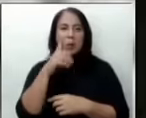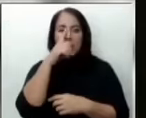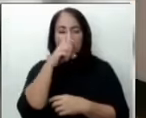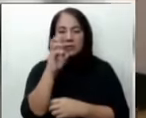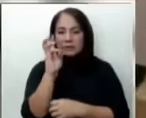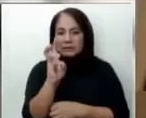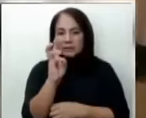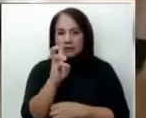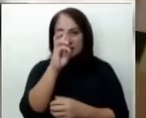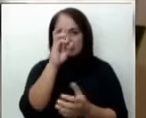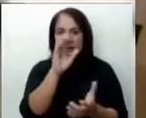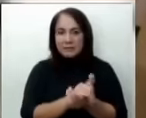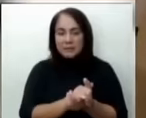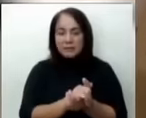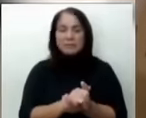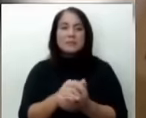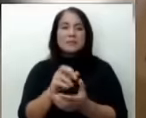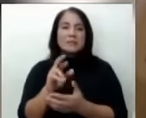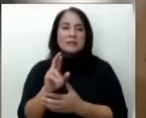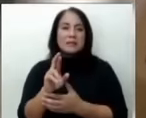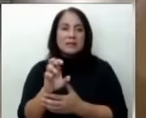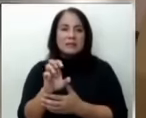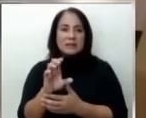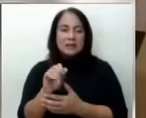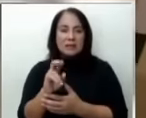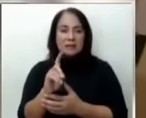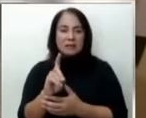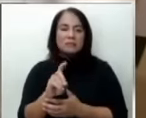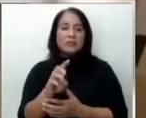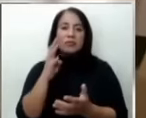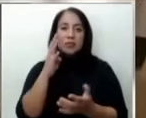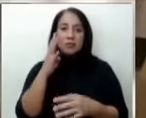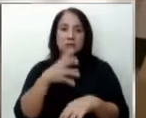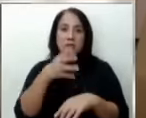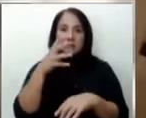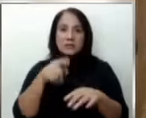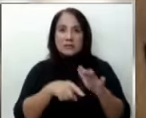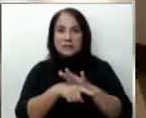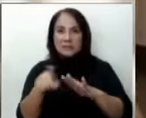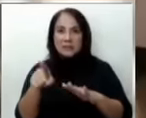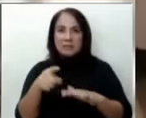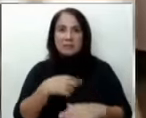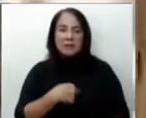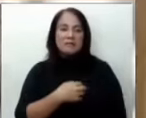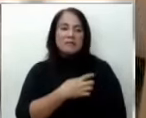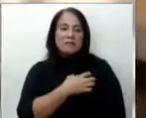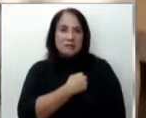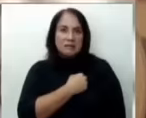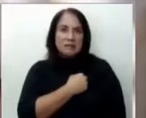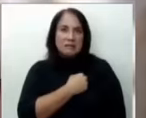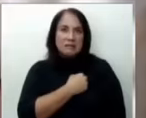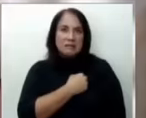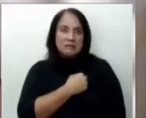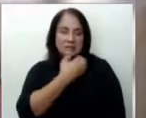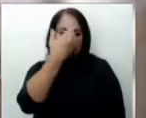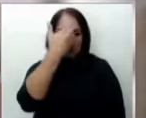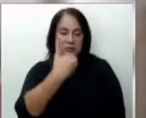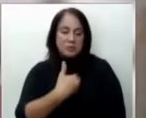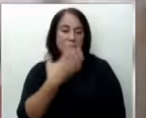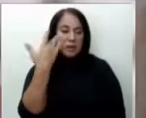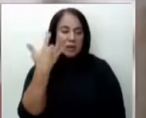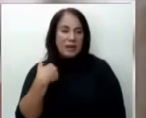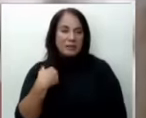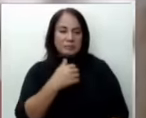asawang si Ricarte, 4 na beses daw tumakas. Pero dahil sa stroke, hirap daw talaga ito lalo't may mga nagbabantay. Sana ang